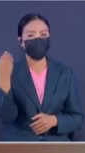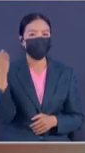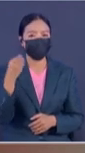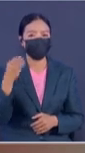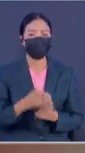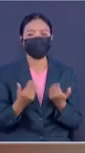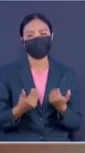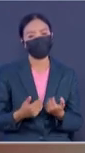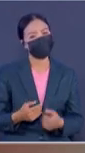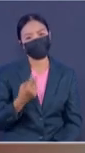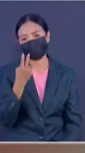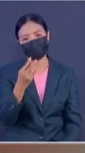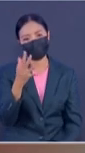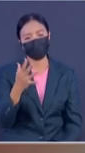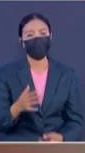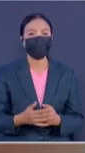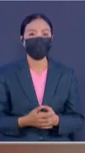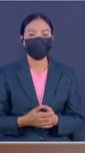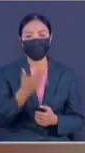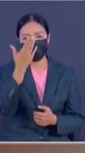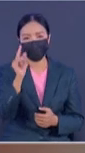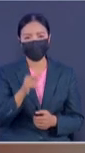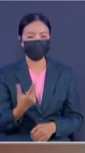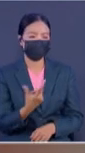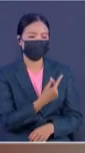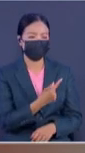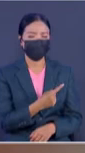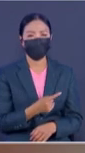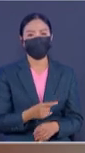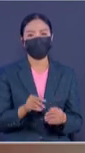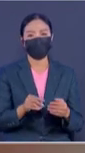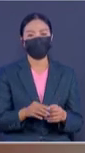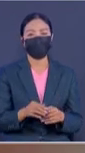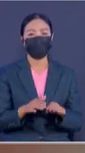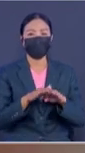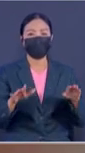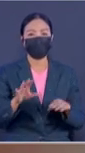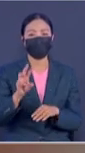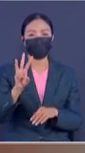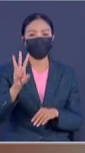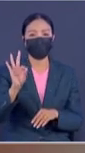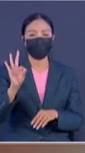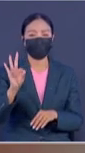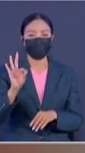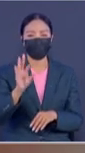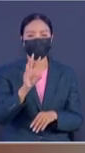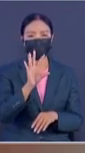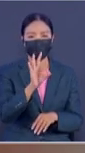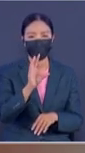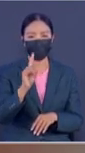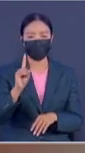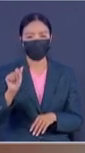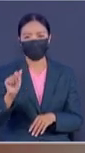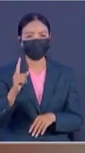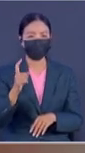คะครั้งนี้อดดูบรอดเวย์เลยจ้าเพราะว่าไม่ fully vaccinated ตามมาตรฐาน FDA หรือว่า WHO ด้วยนะคะใครที่มี